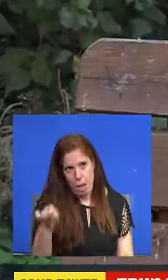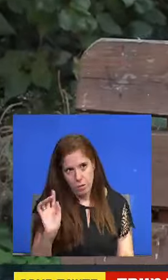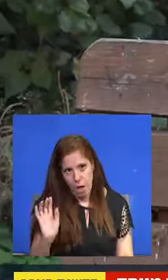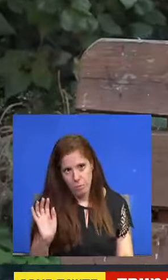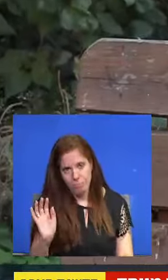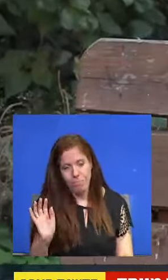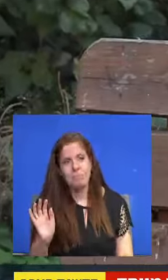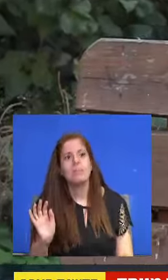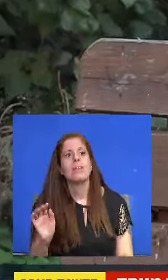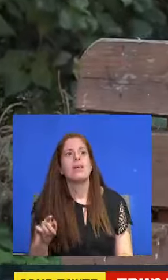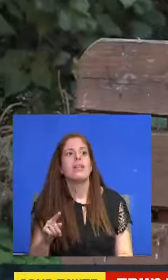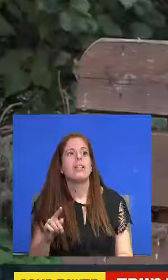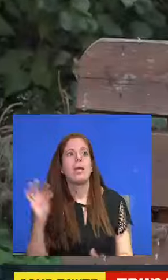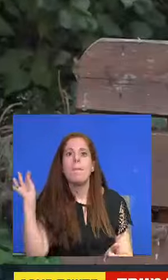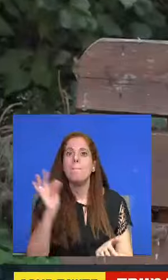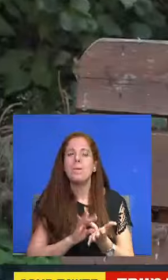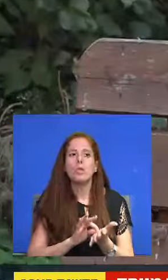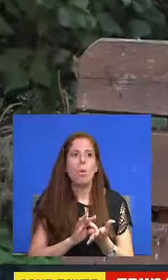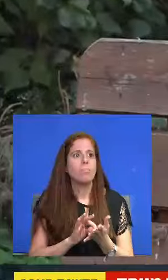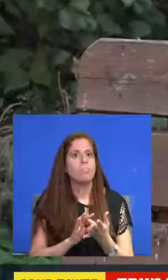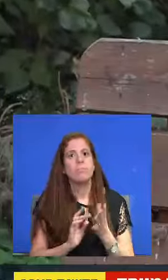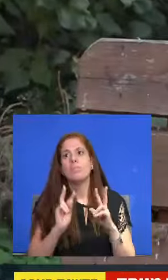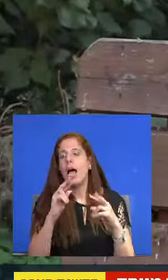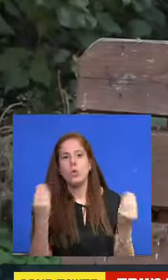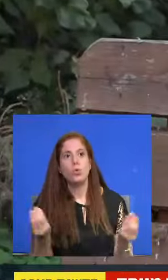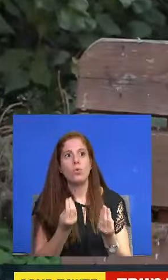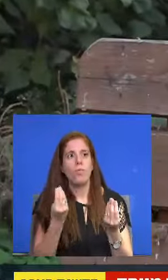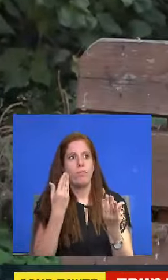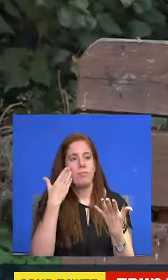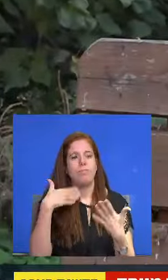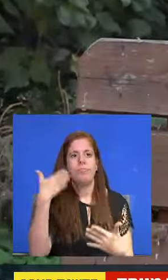Deutschland, weil wir sind wieder wer. Und